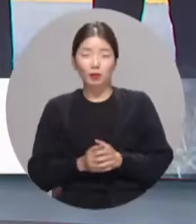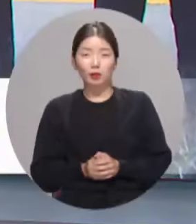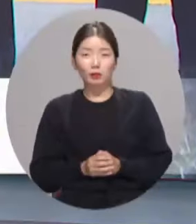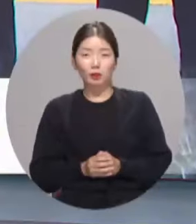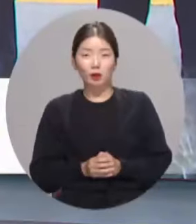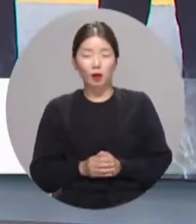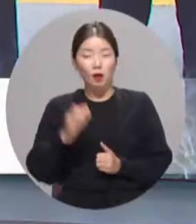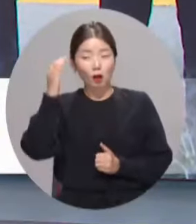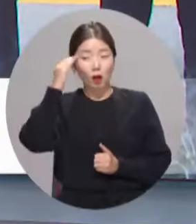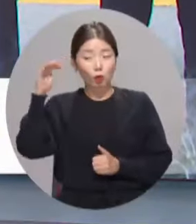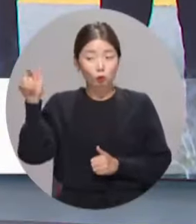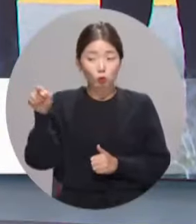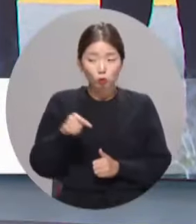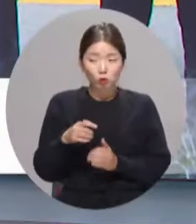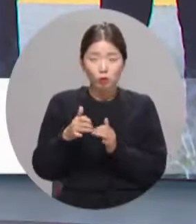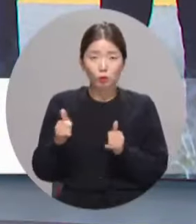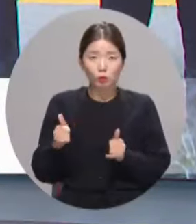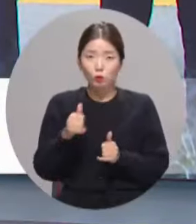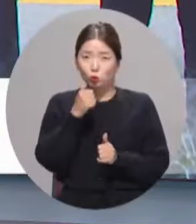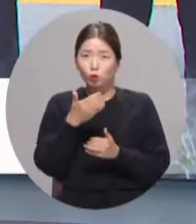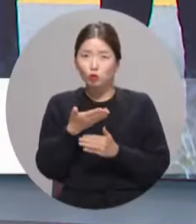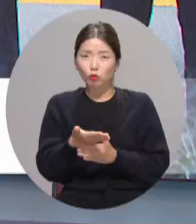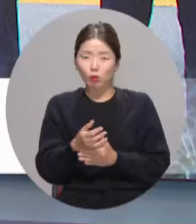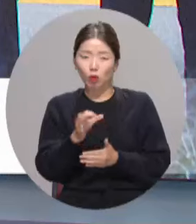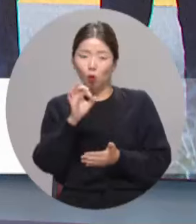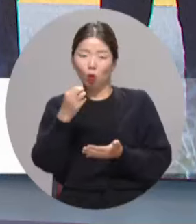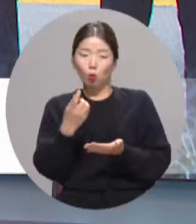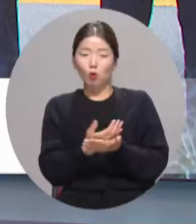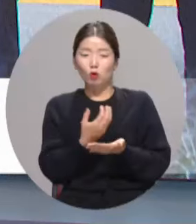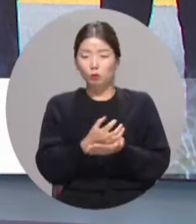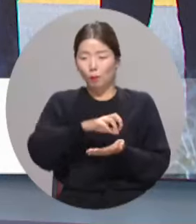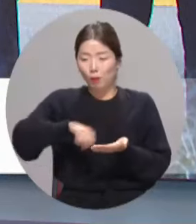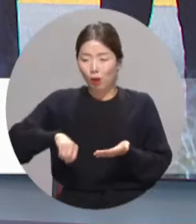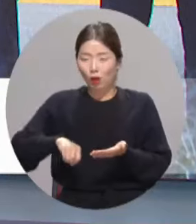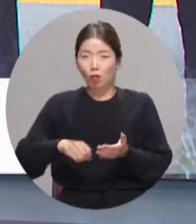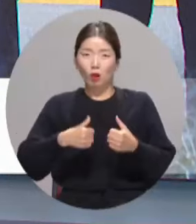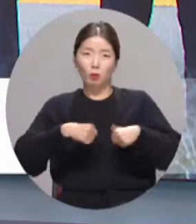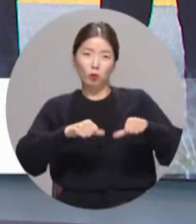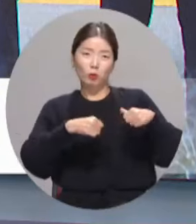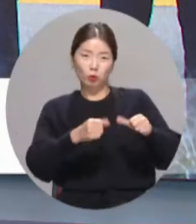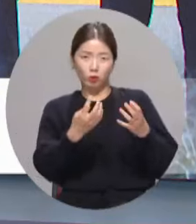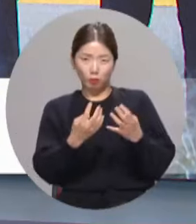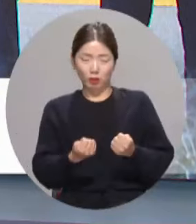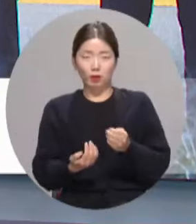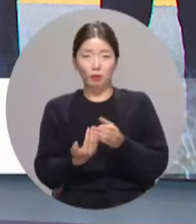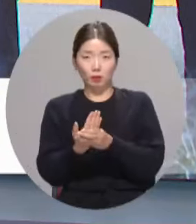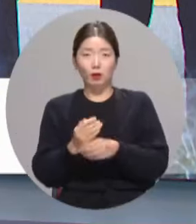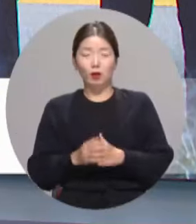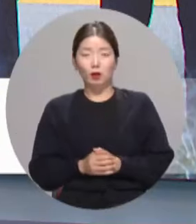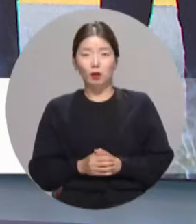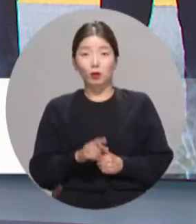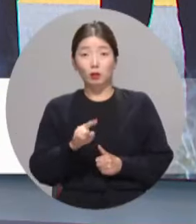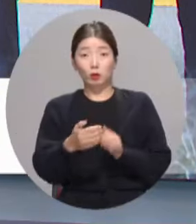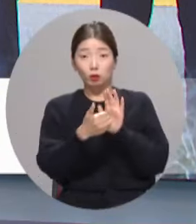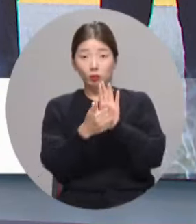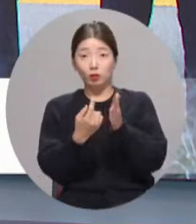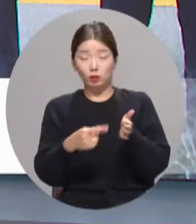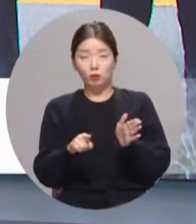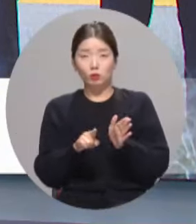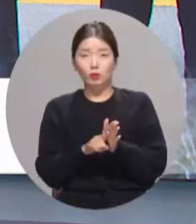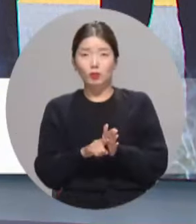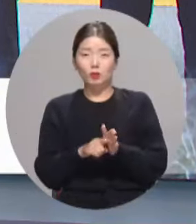국내 파견을 주선한 알선 업자들이 임금을 착취해 농가 이탈을 부추긴다는 건데요. 이런 폐해를 차단하기